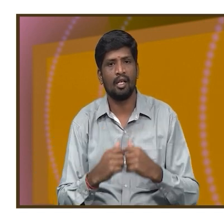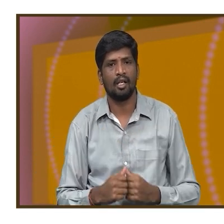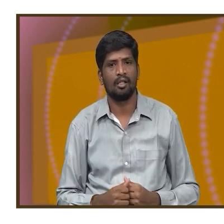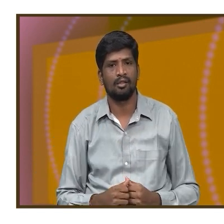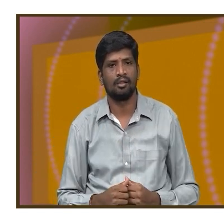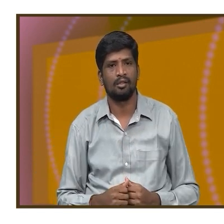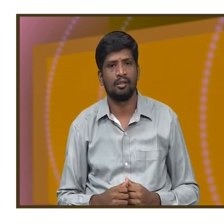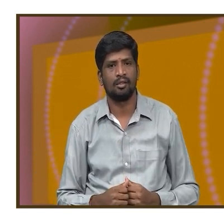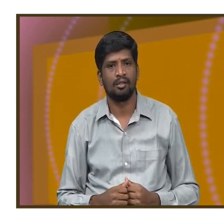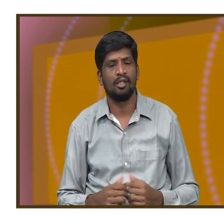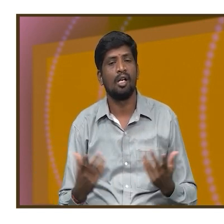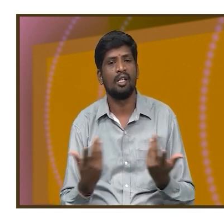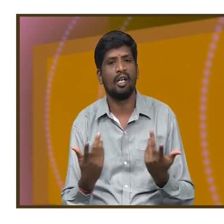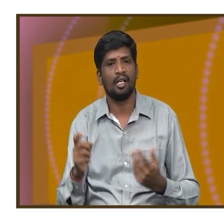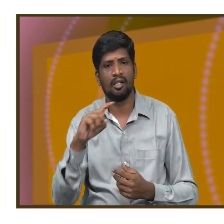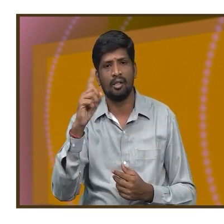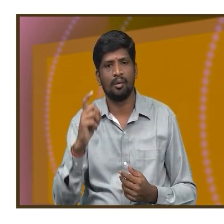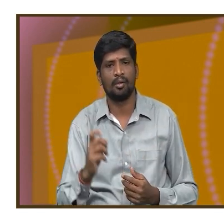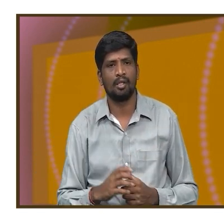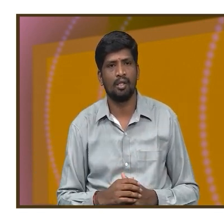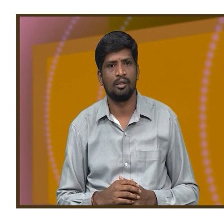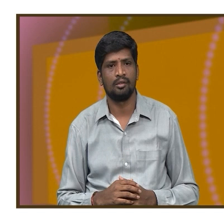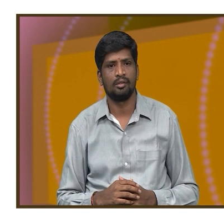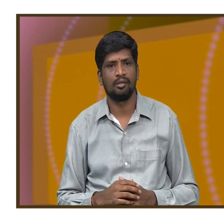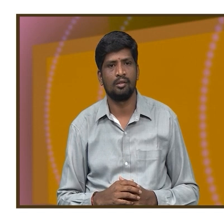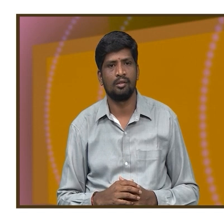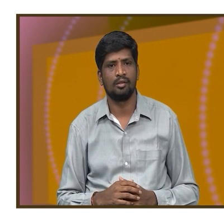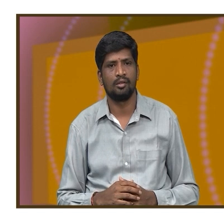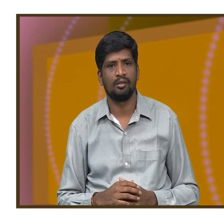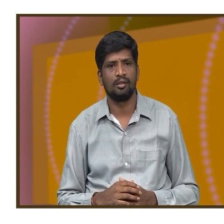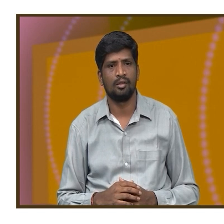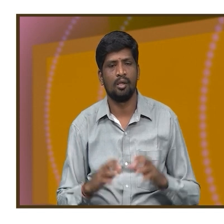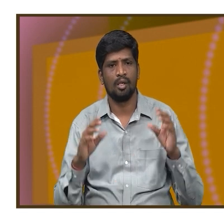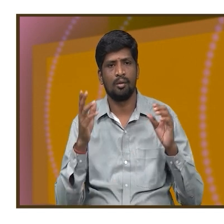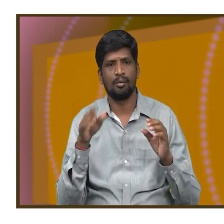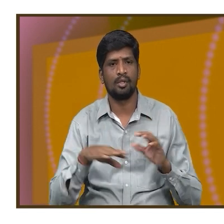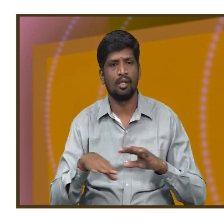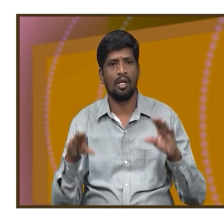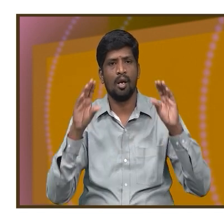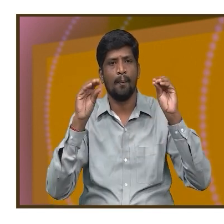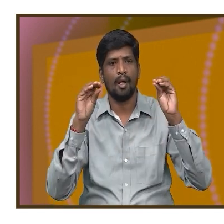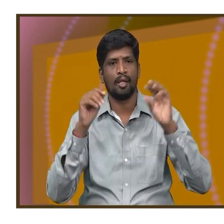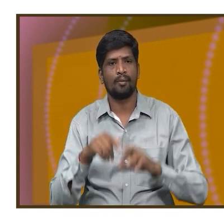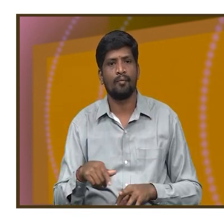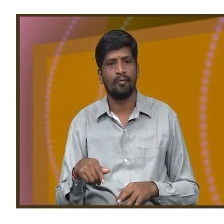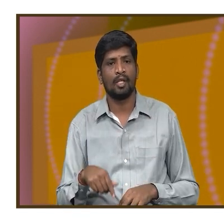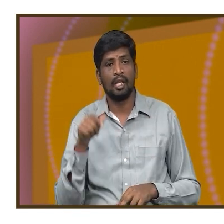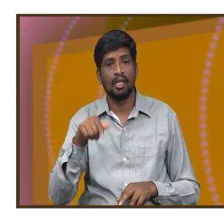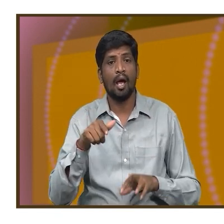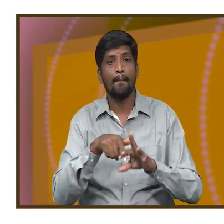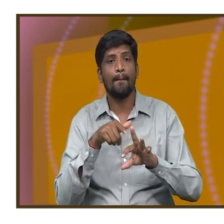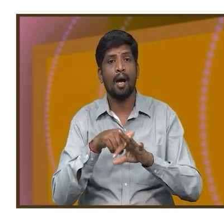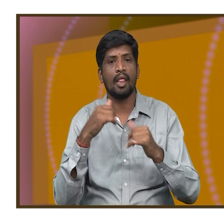அவளுக்கு மட்டும் பொருந்தவில்லை? அது நீங்களே யோசித்து கொள்ளுங்கள். இந்த பாத கதை மூலம் நீங்கள் அறிந்து கொண்ட கருத்துக்கள்